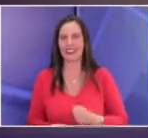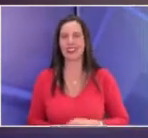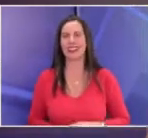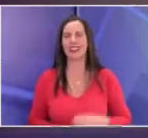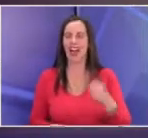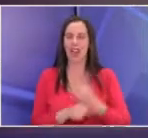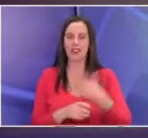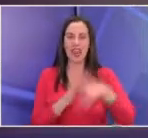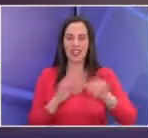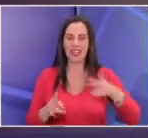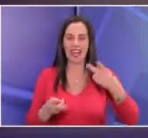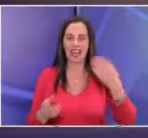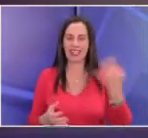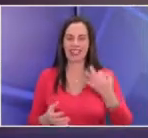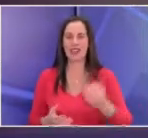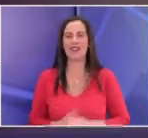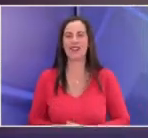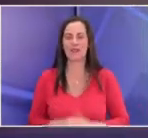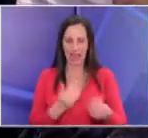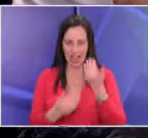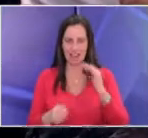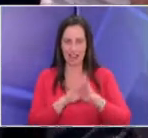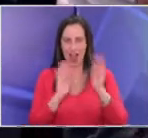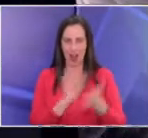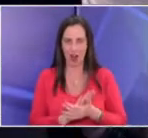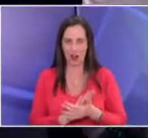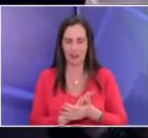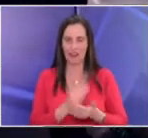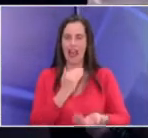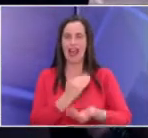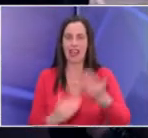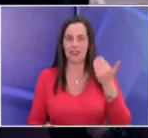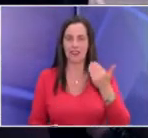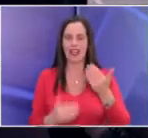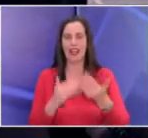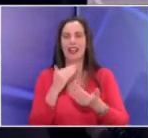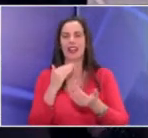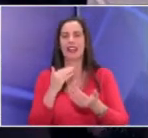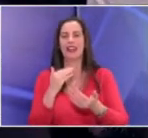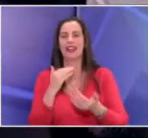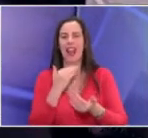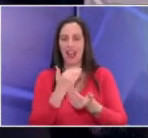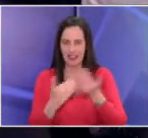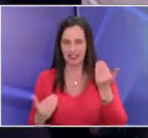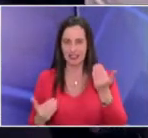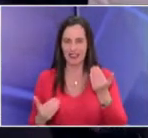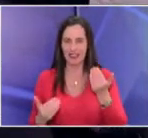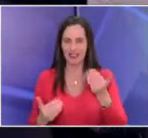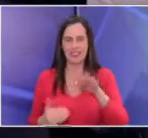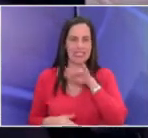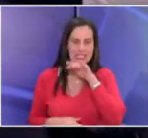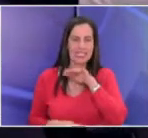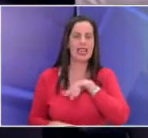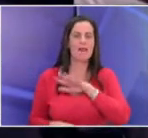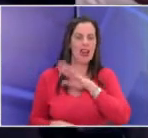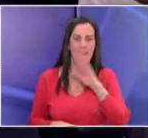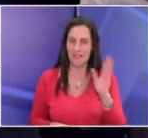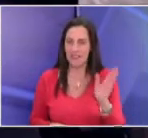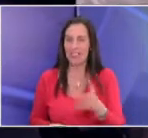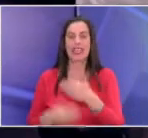אף אחד לא יעזור להם, ואחרי הבחירות במאי וביולי ובאוגוסט הם יחזרו לעזריאלי. עוד נושא, קטן אבל גדול. חכה רגע, תחזיק, שנייה.